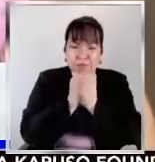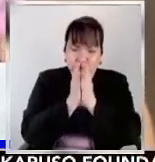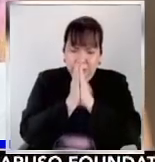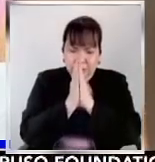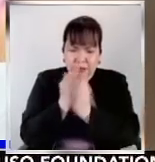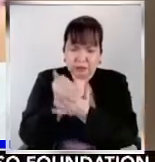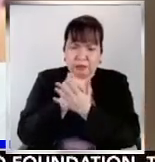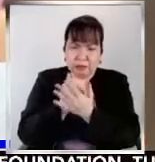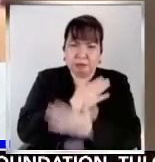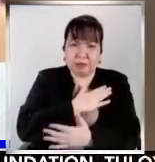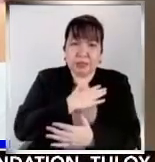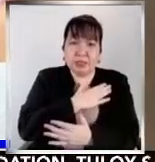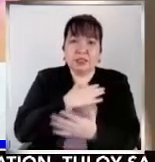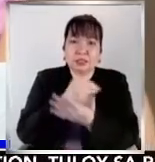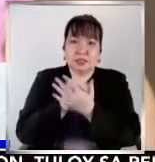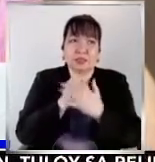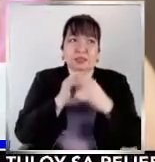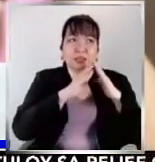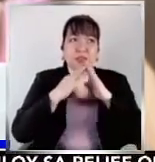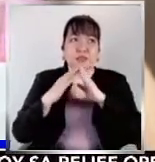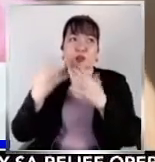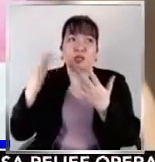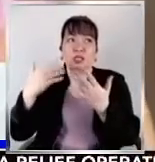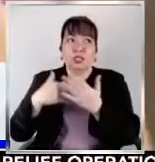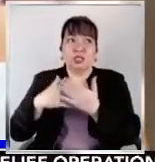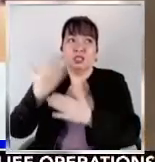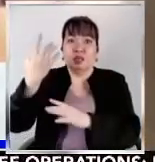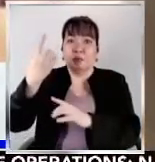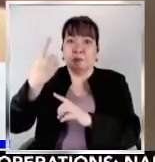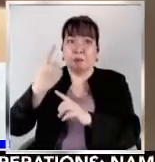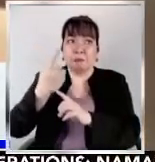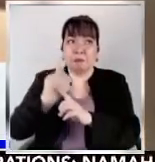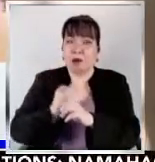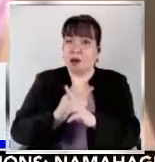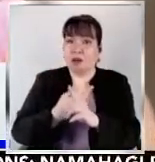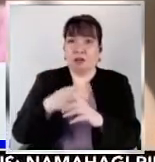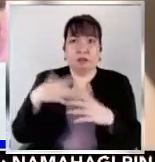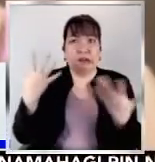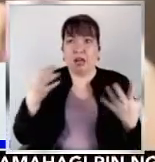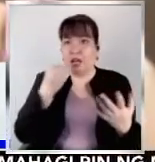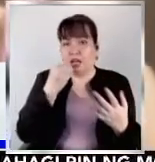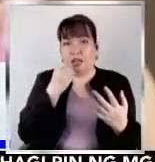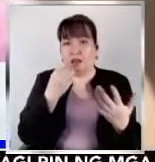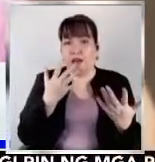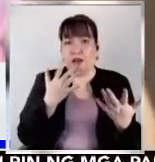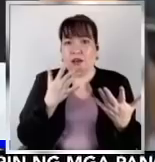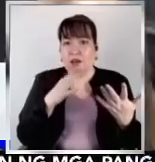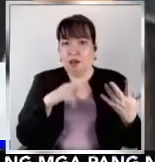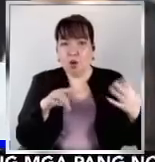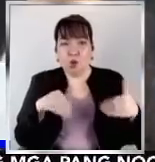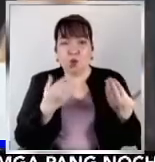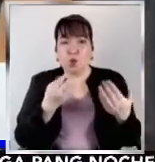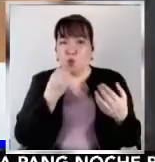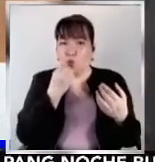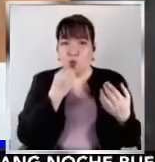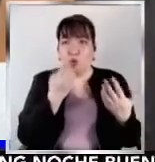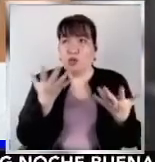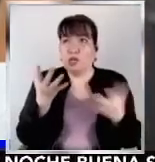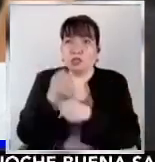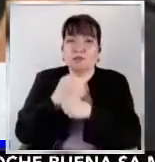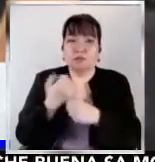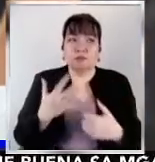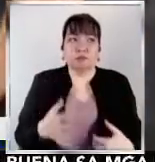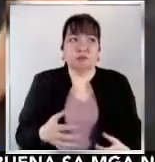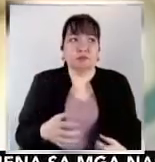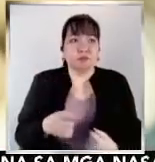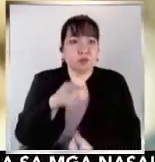Kasi sunod na buwan wala na kami talagang pagkain. Saan kami kukuha ng pagkain? Ito na lang kinakain nyo, kamuting